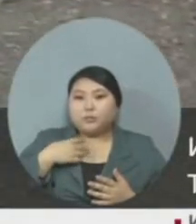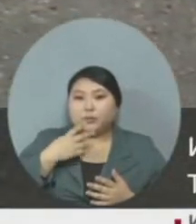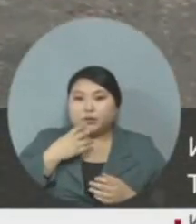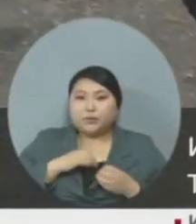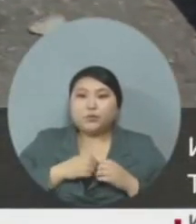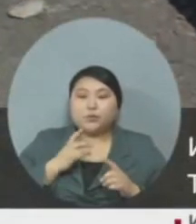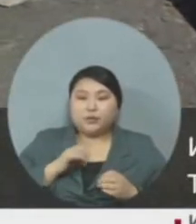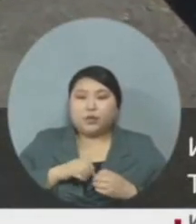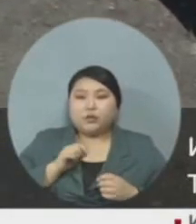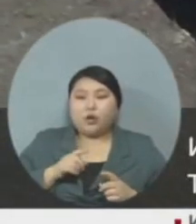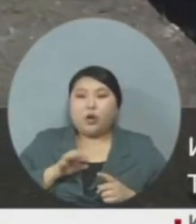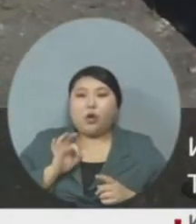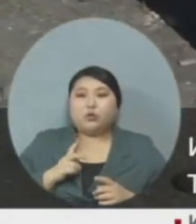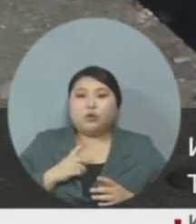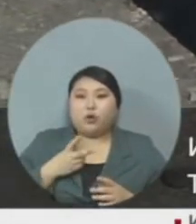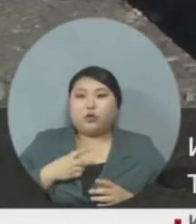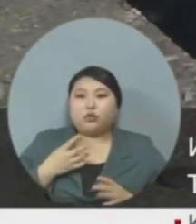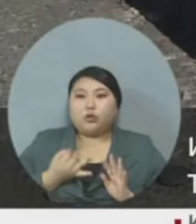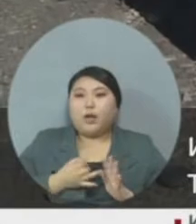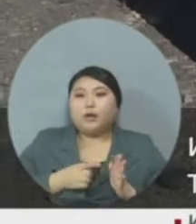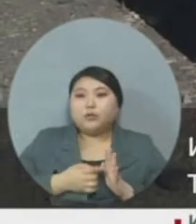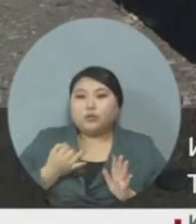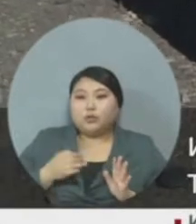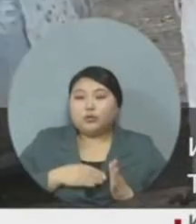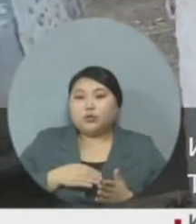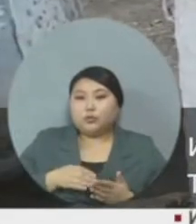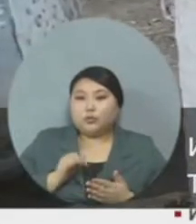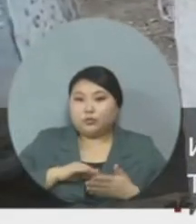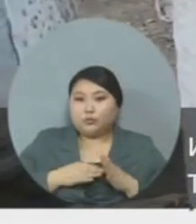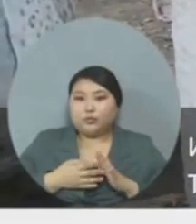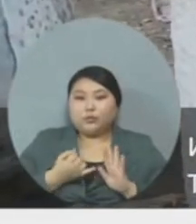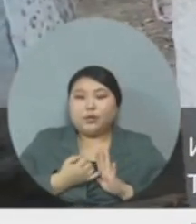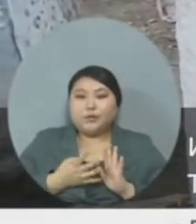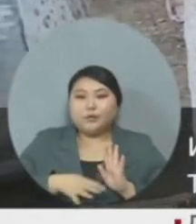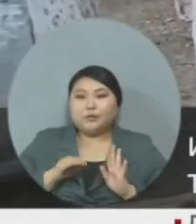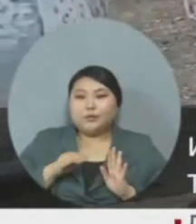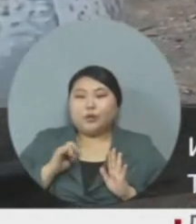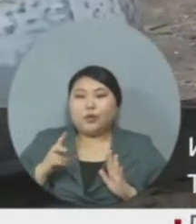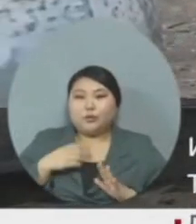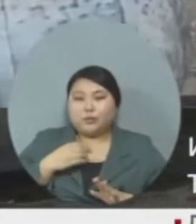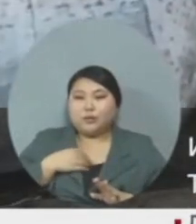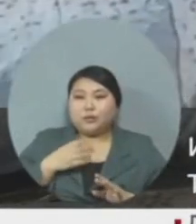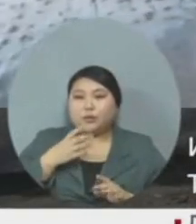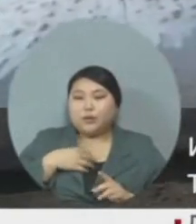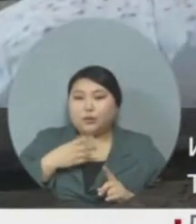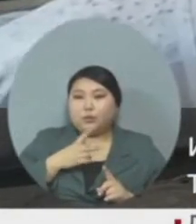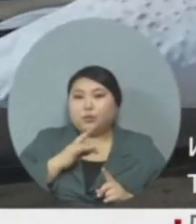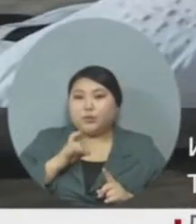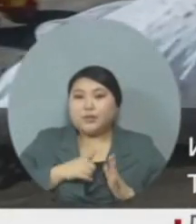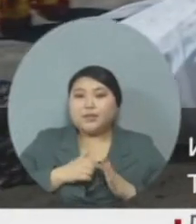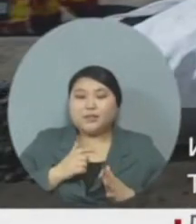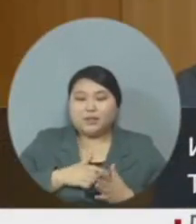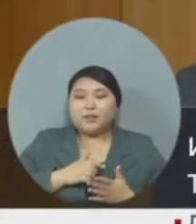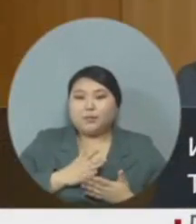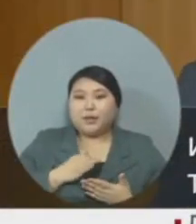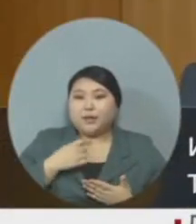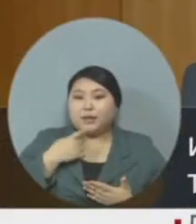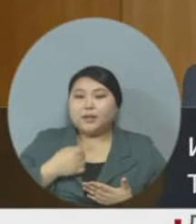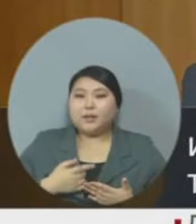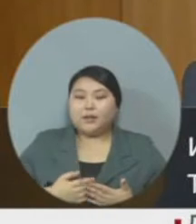эх онд 27.7 тэрбум төгрөг төсөвлөж 690 тонн шахмал түшний хэрэгцээ шаарлах тагла.